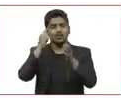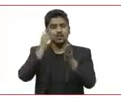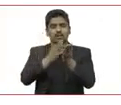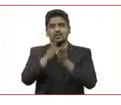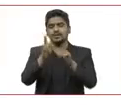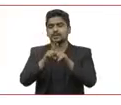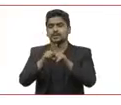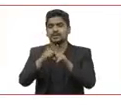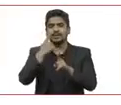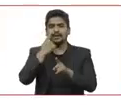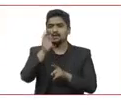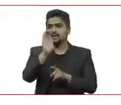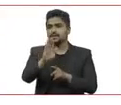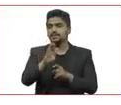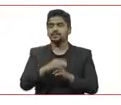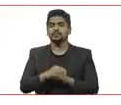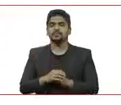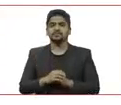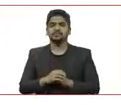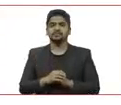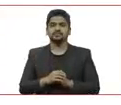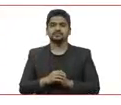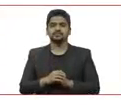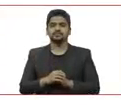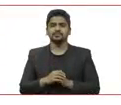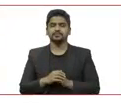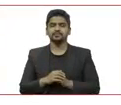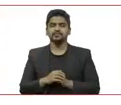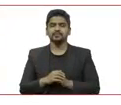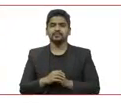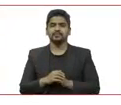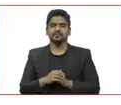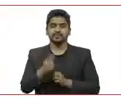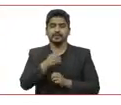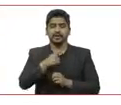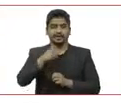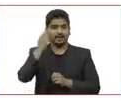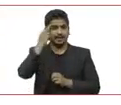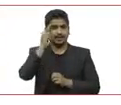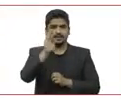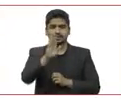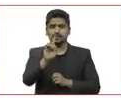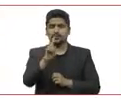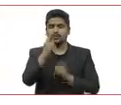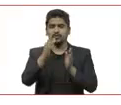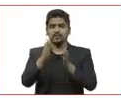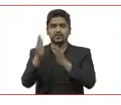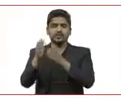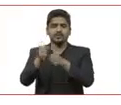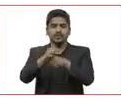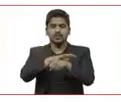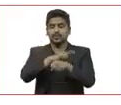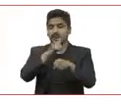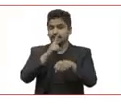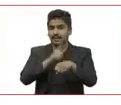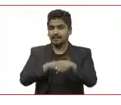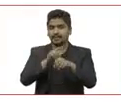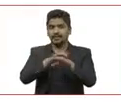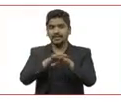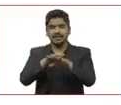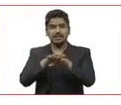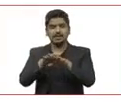प्रजातिबाट सङ्क्रमण हुँदाखेरि बढी देखिने सम्भावना छ। हामीलाई थाहा छ पहिलो चरणको सङ्क्रमण हुँदाखेरि